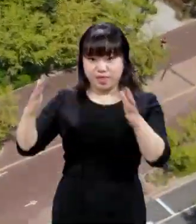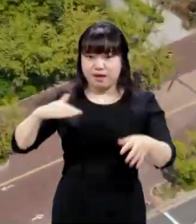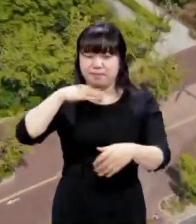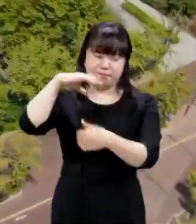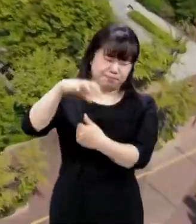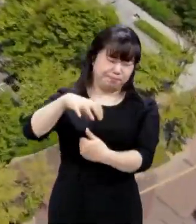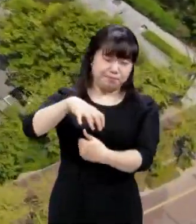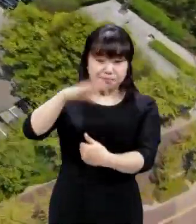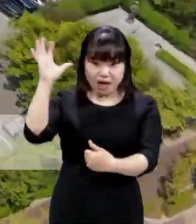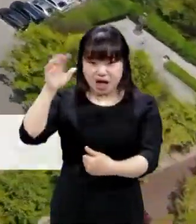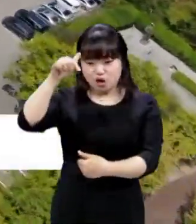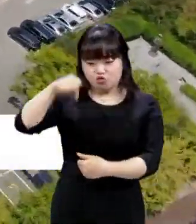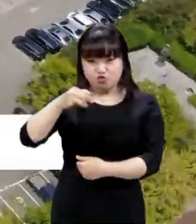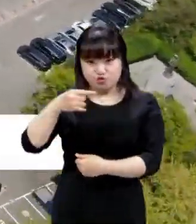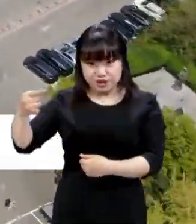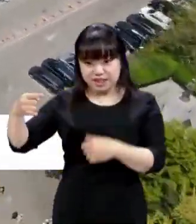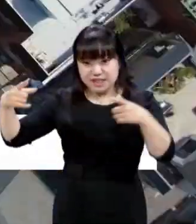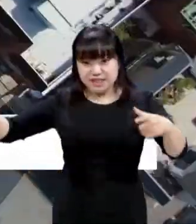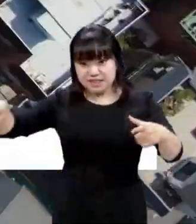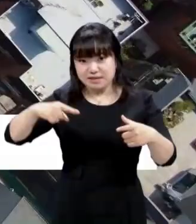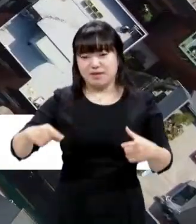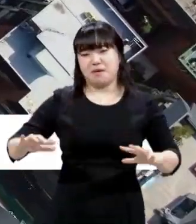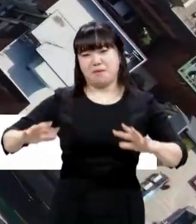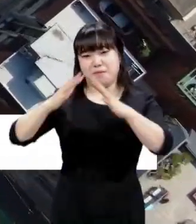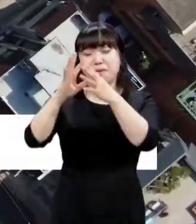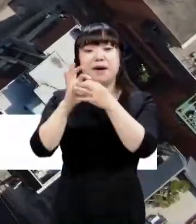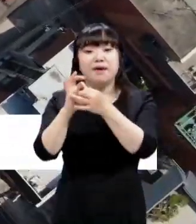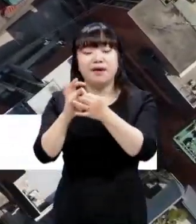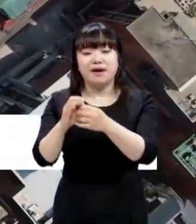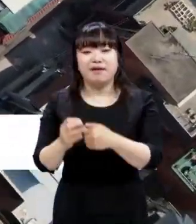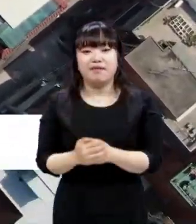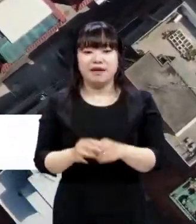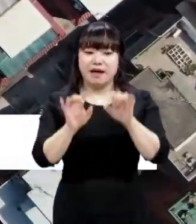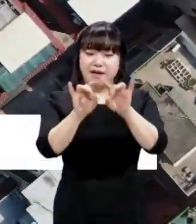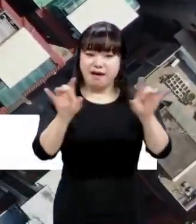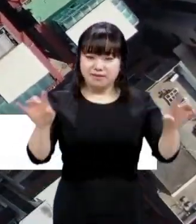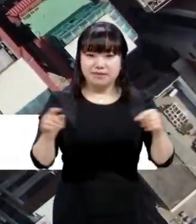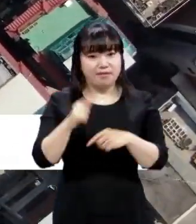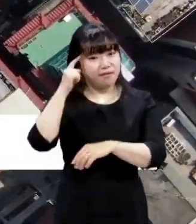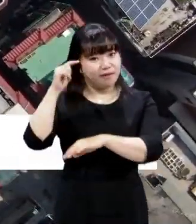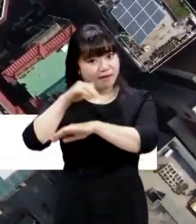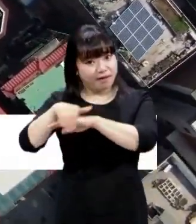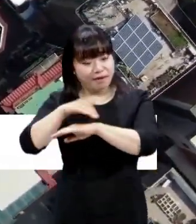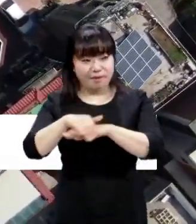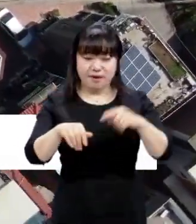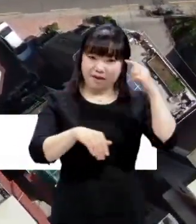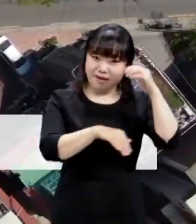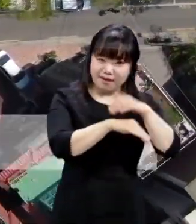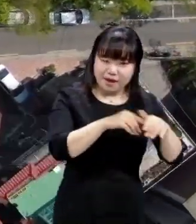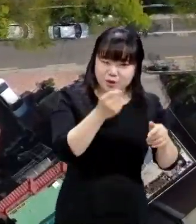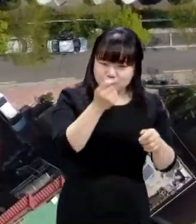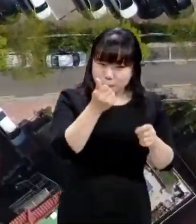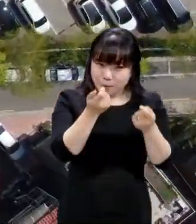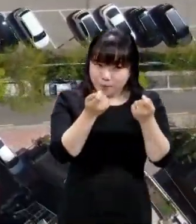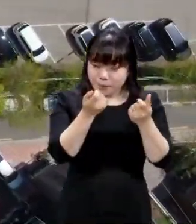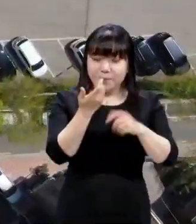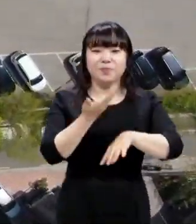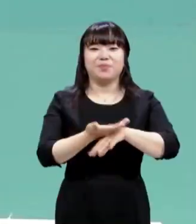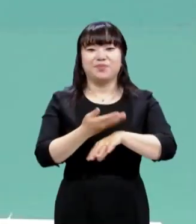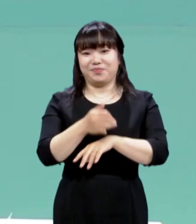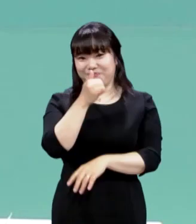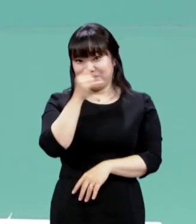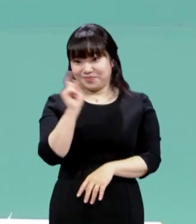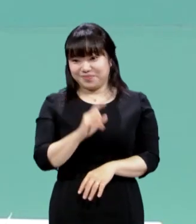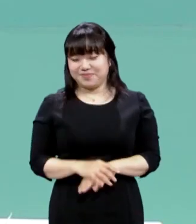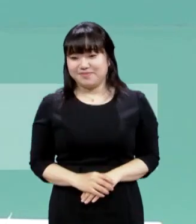주변 구의동 능동 일대 지역 개발 방향에 대해서는 각 후보가 그리는 밑그림이 미묘한 차이를 보였습니다